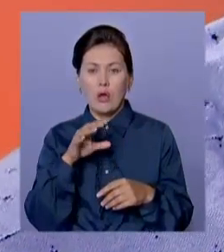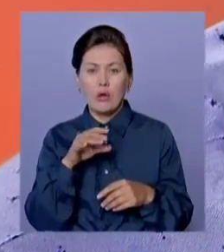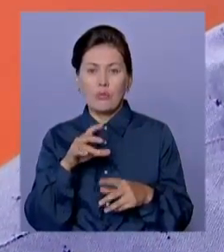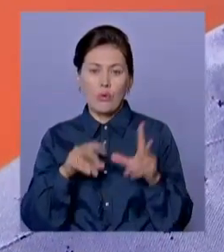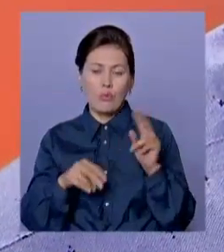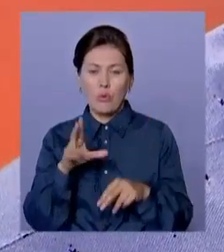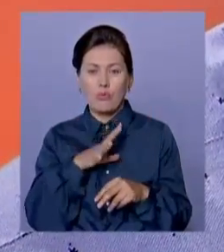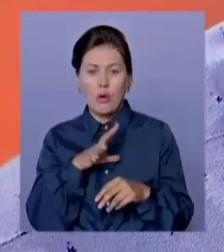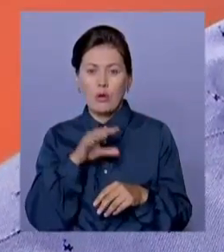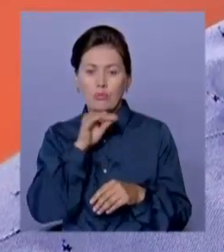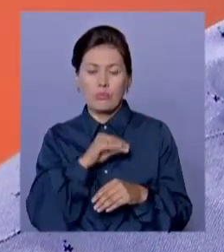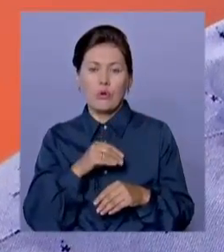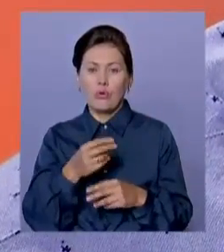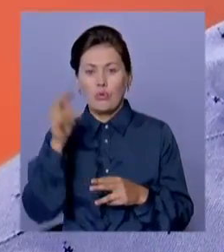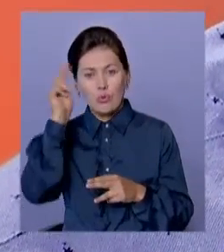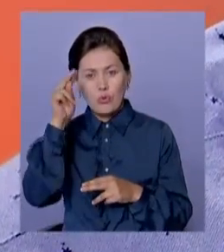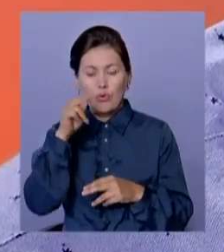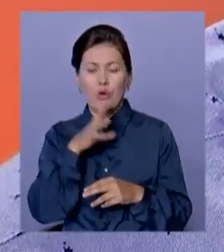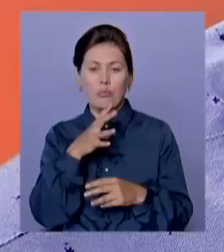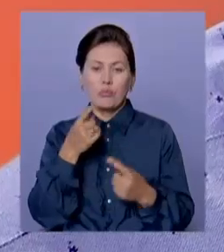ойлаймын. Үйреніп бір-бірімізге.